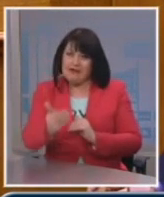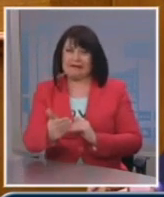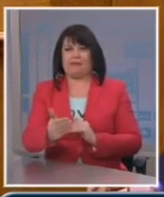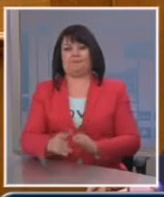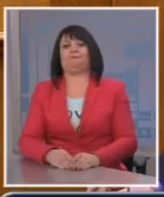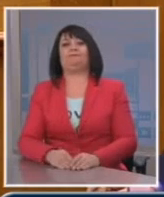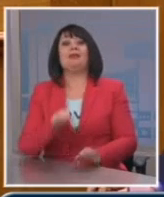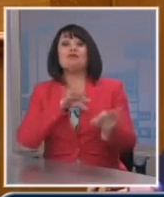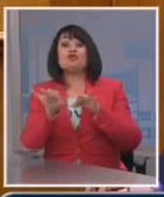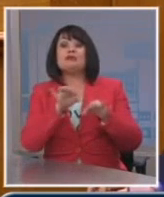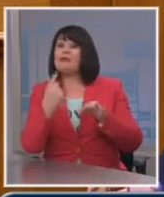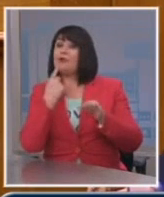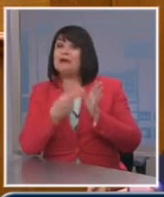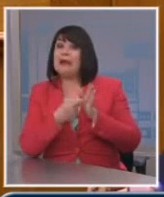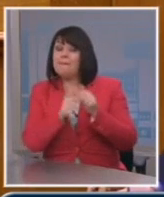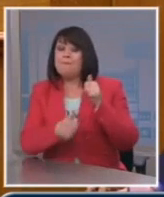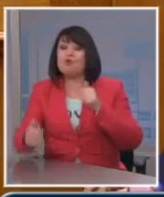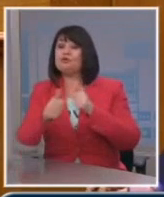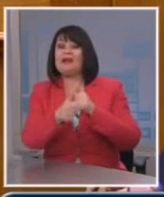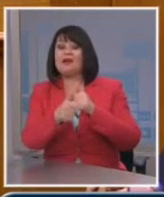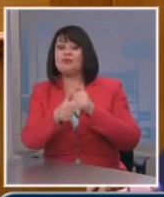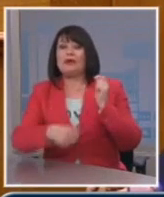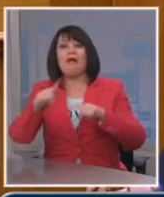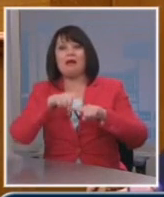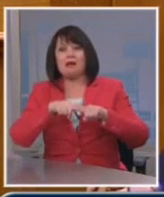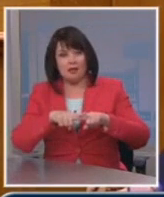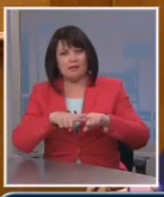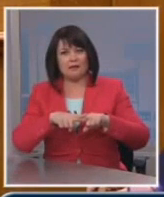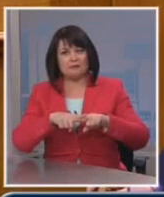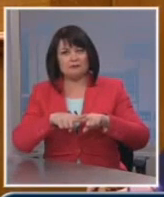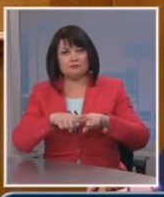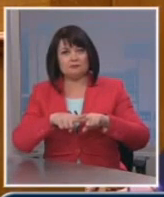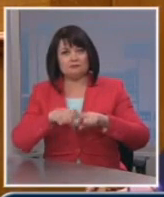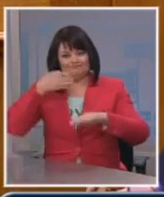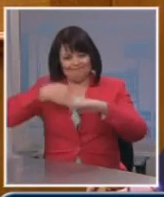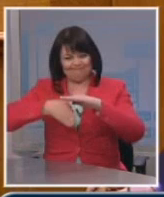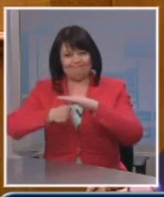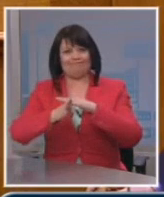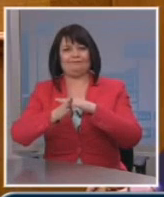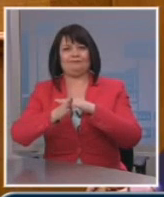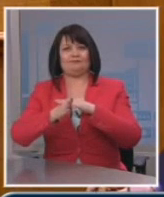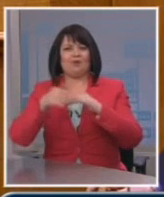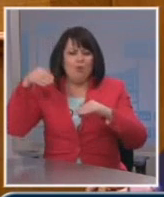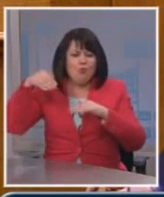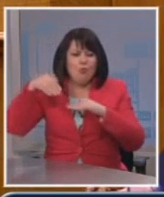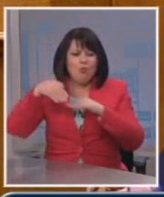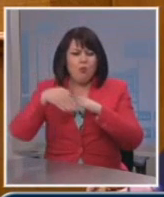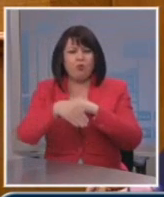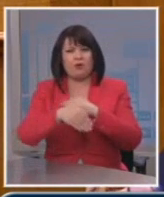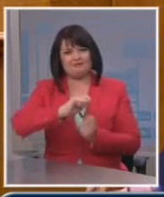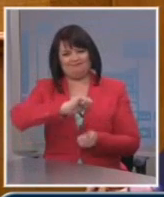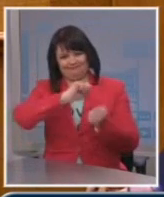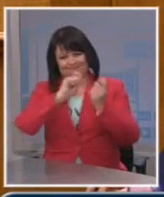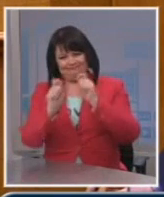Προτεραιότητα αυτού του σχεδίου είναι η Ελλάδα να περάσει από την περίοδο της ακραίας ύφεσης σε